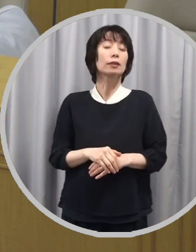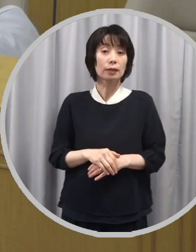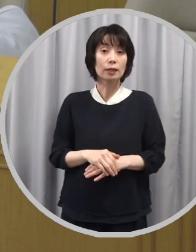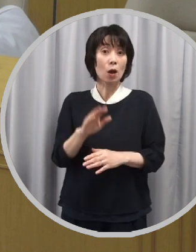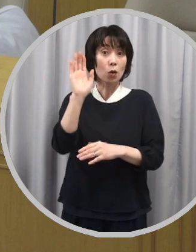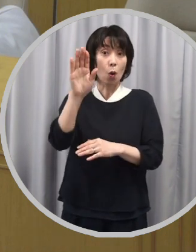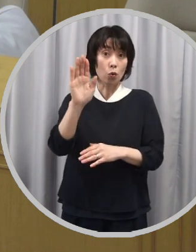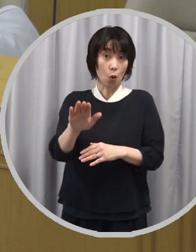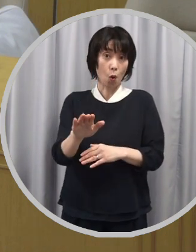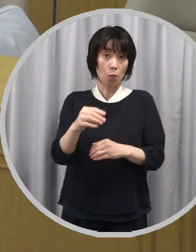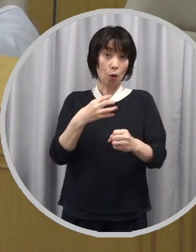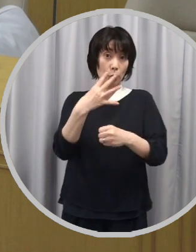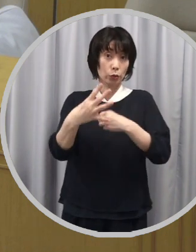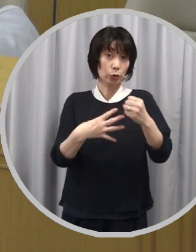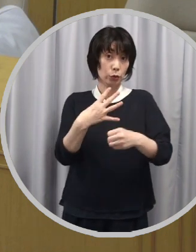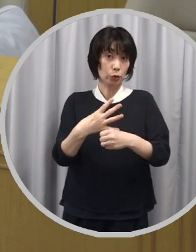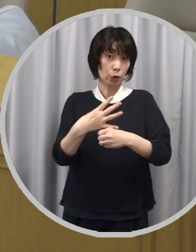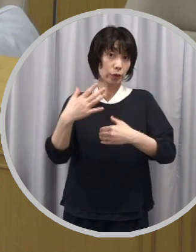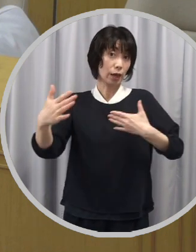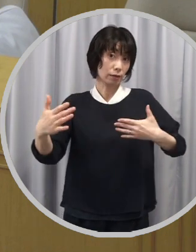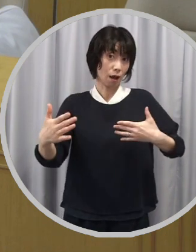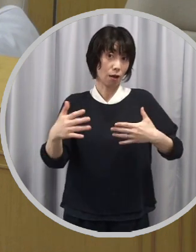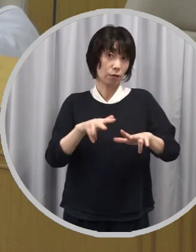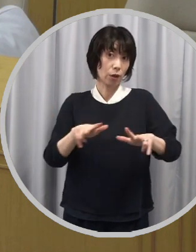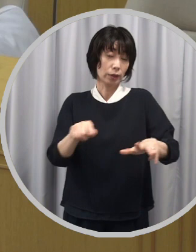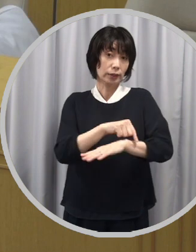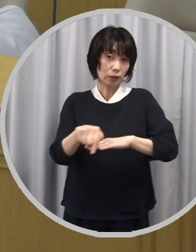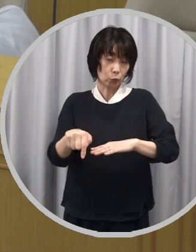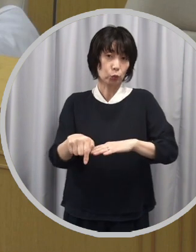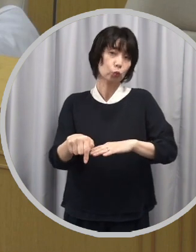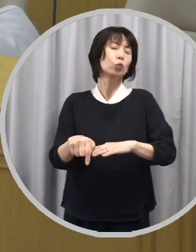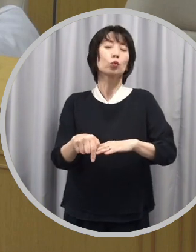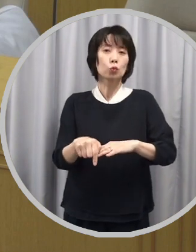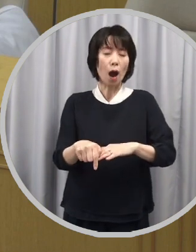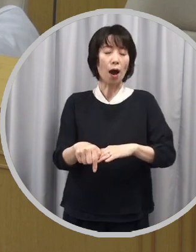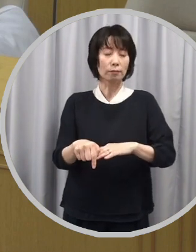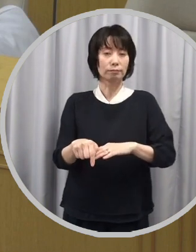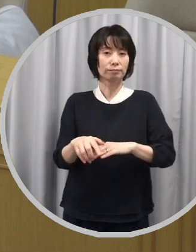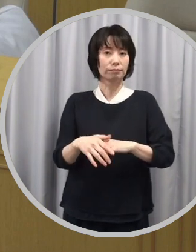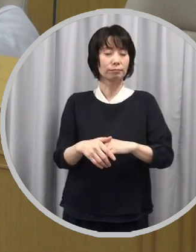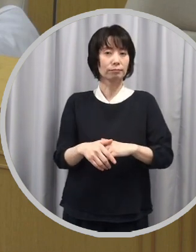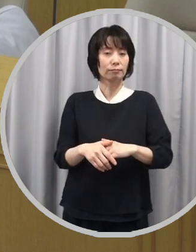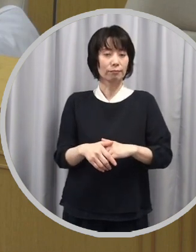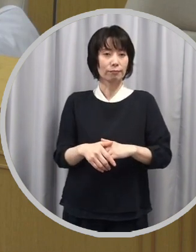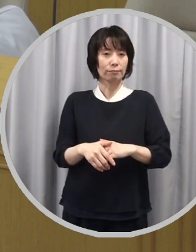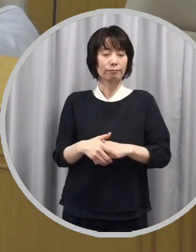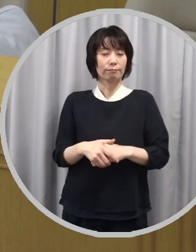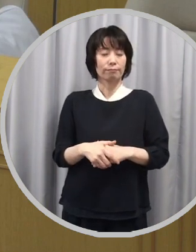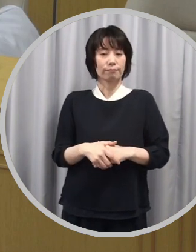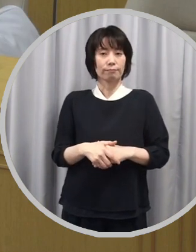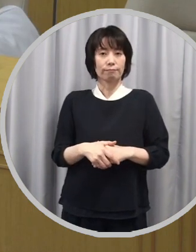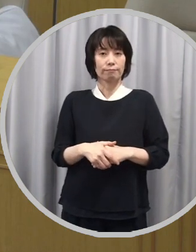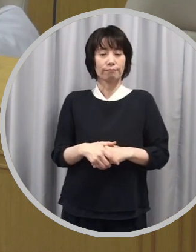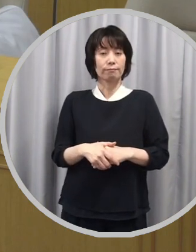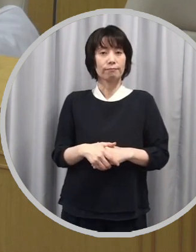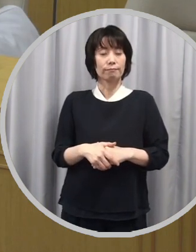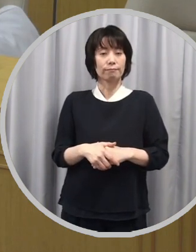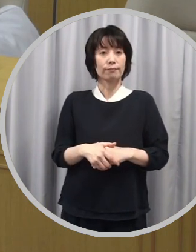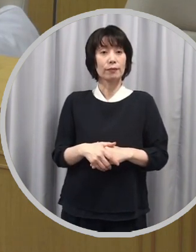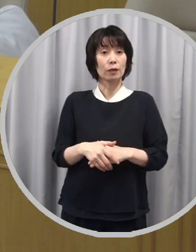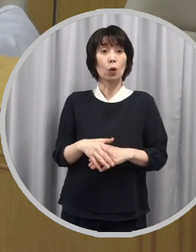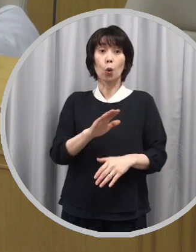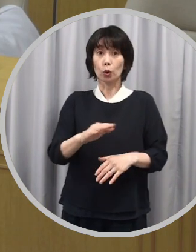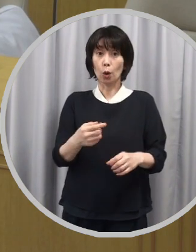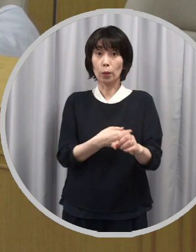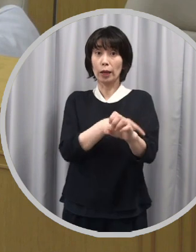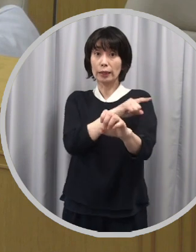この先の 4年の施策にわたる施策についてでございますけれども、子どもの権利